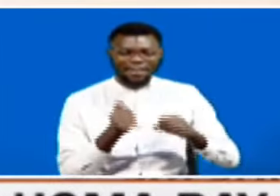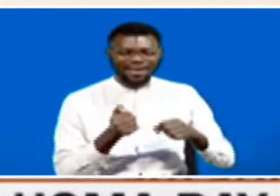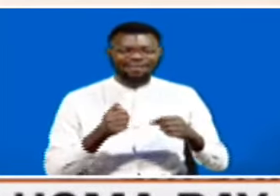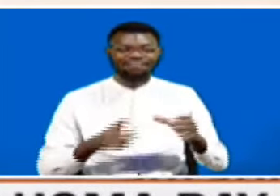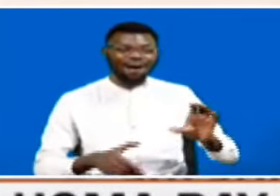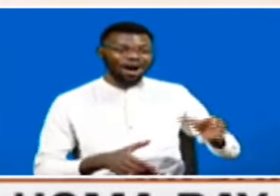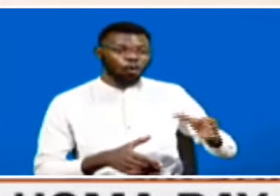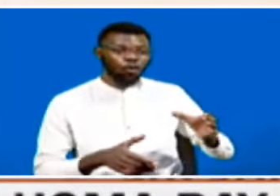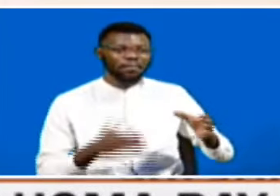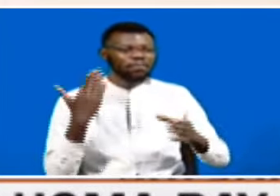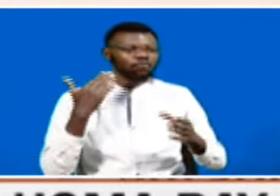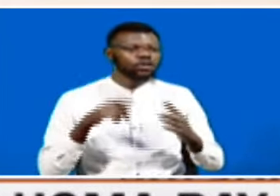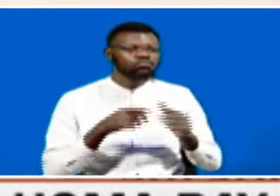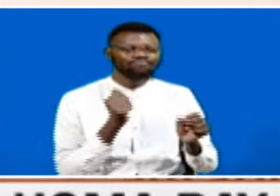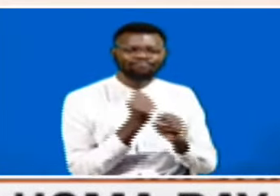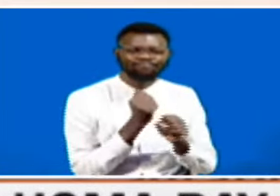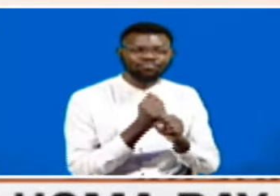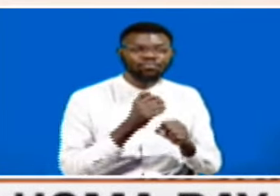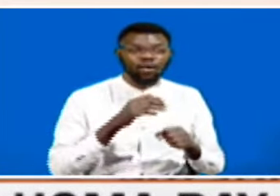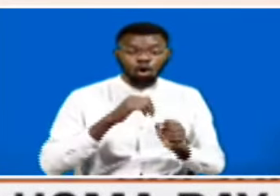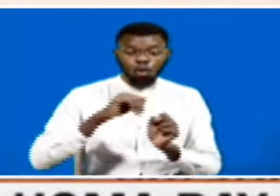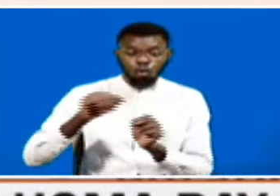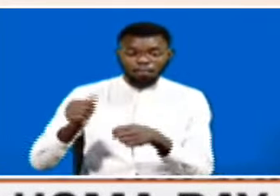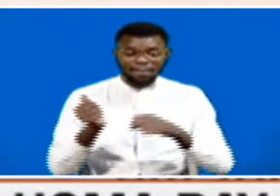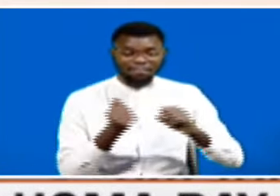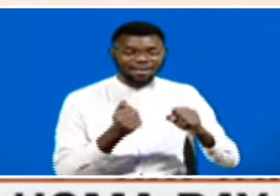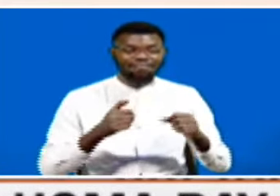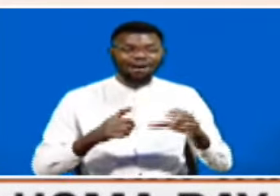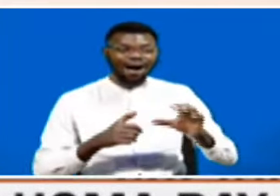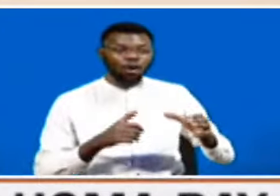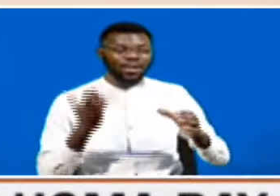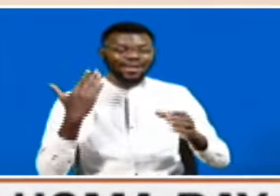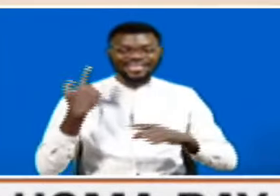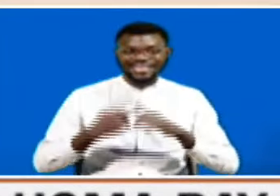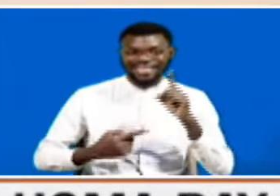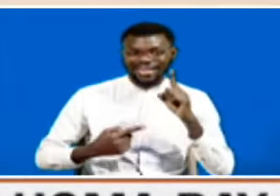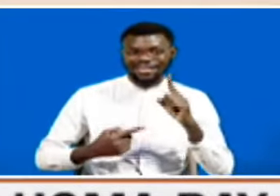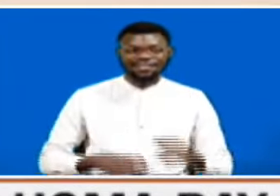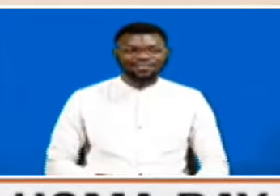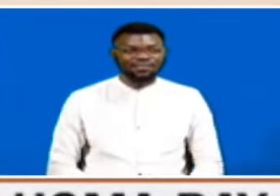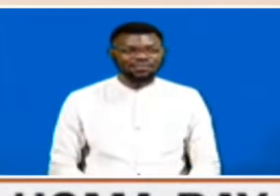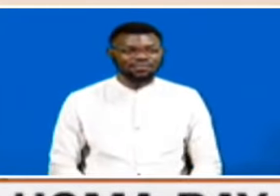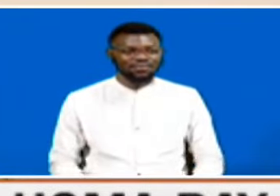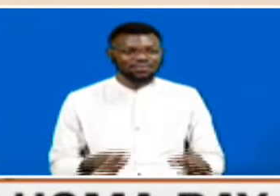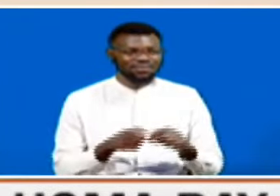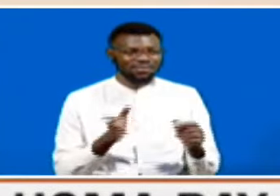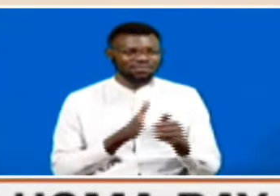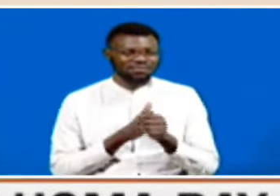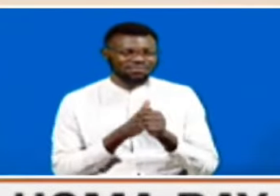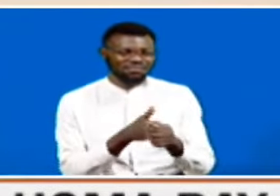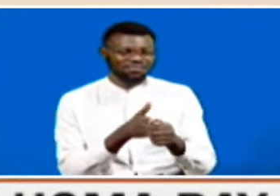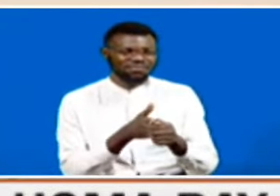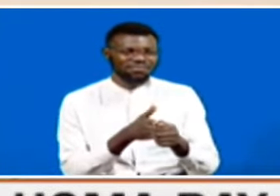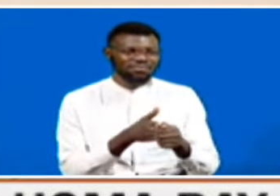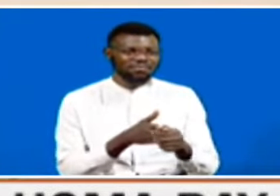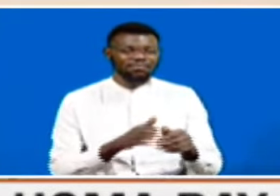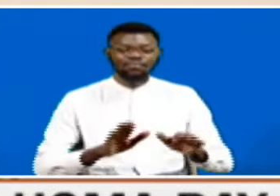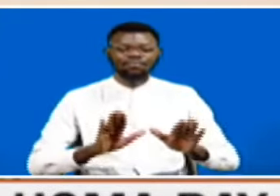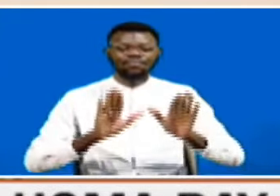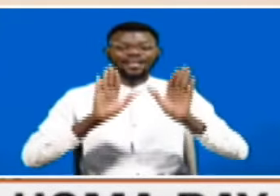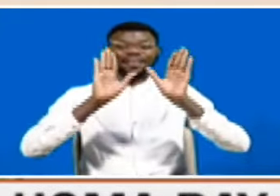We started working in Homabay County early last year. Pia katika hali ya uongozi, wameona ni